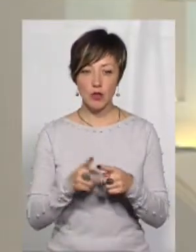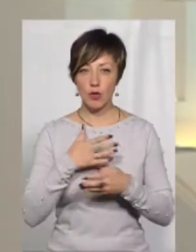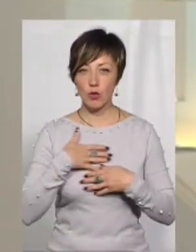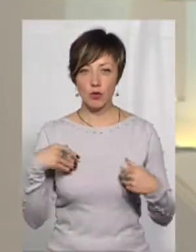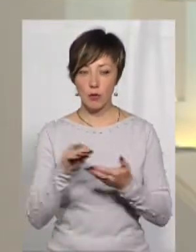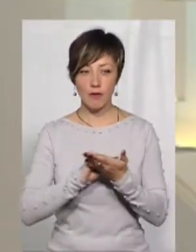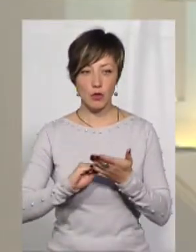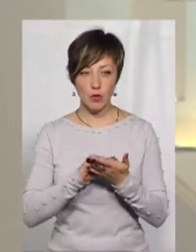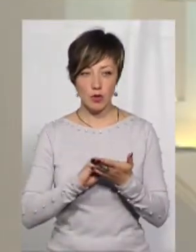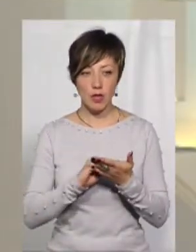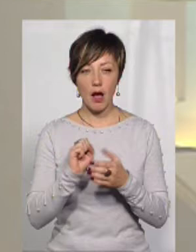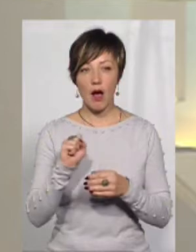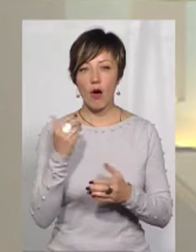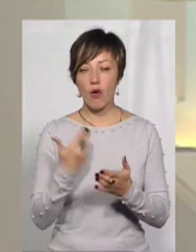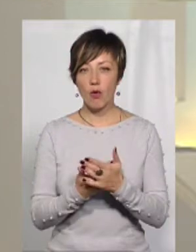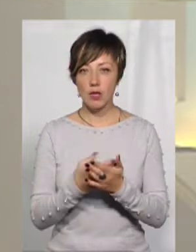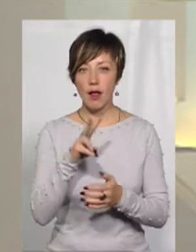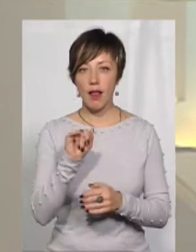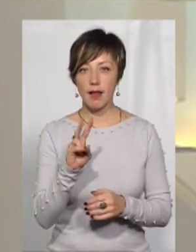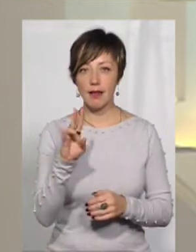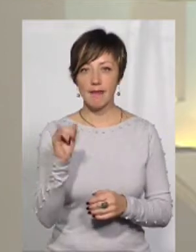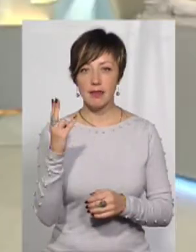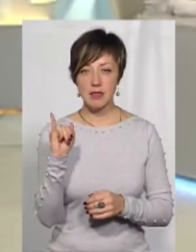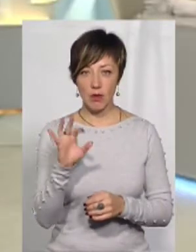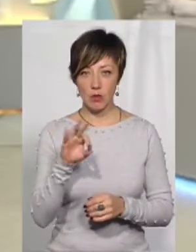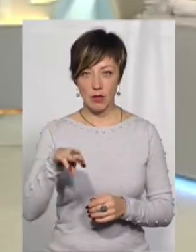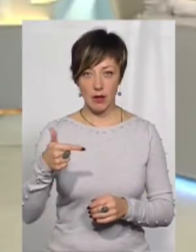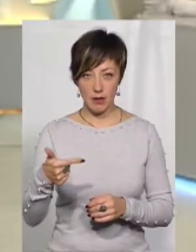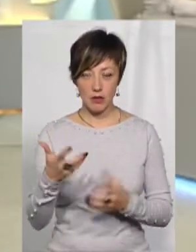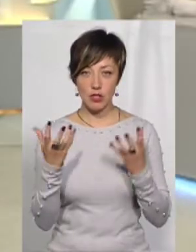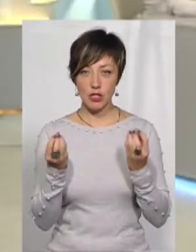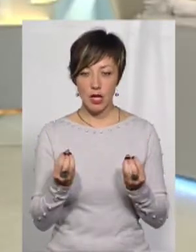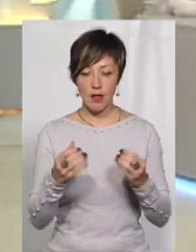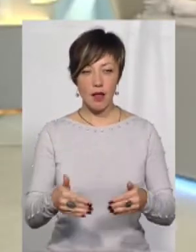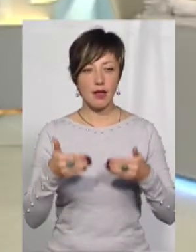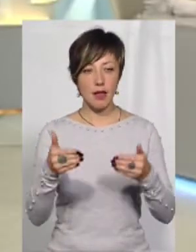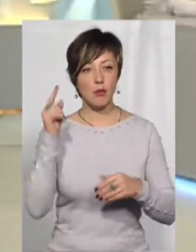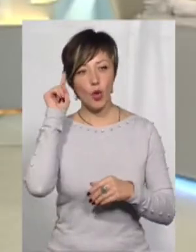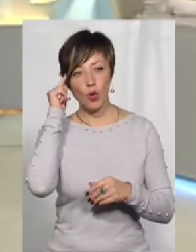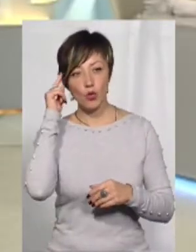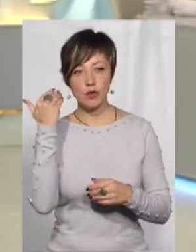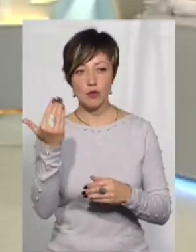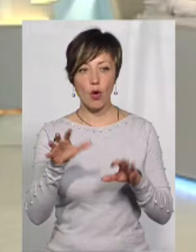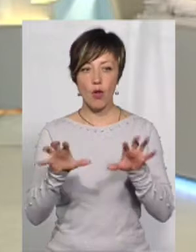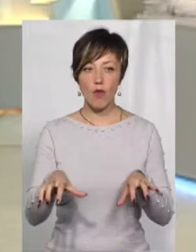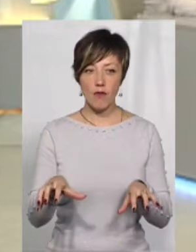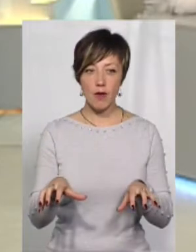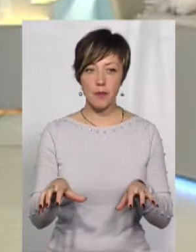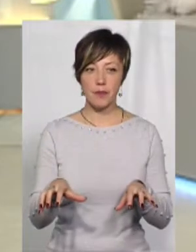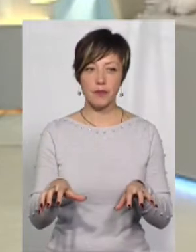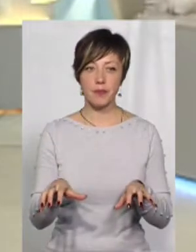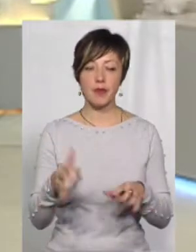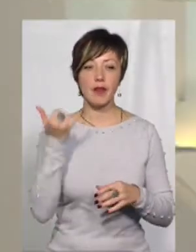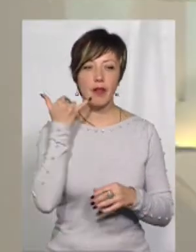не хочеться повторюватись. А от у Ленковецькій ОТГ, от ще на етапі роздумів. Тамтешній голова Юрій